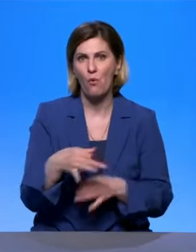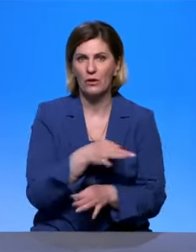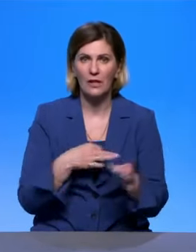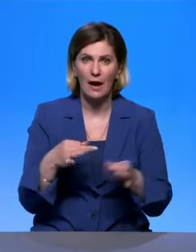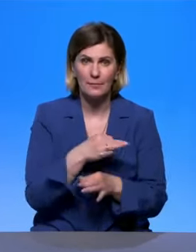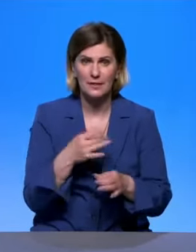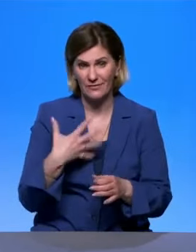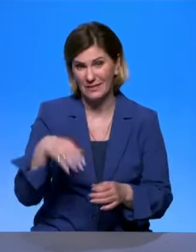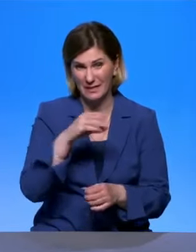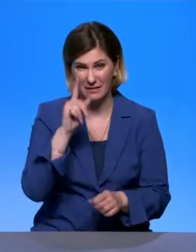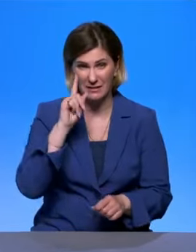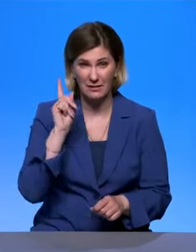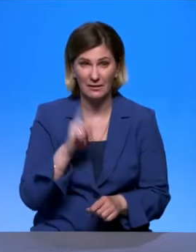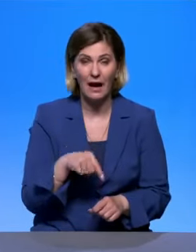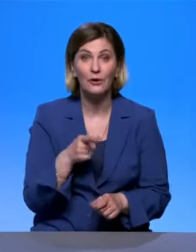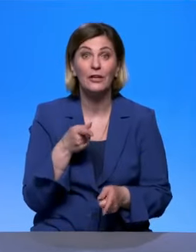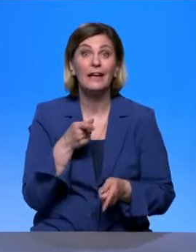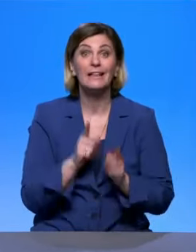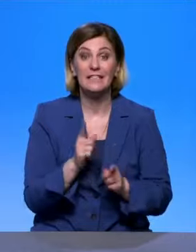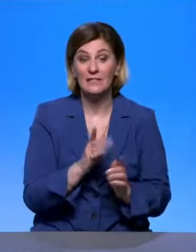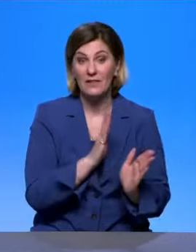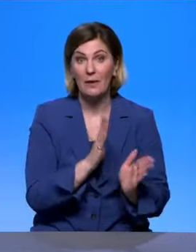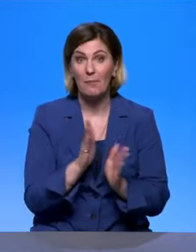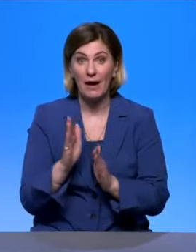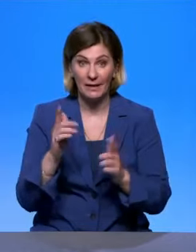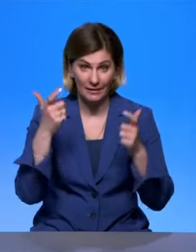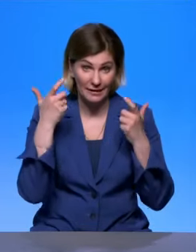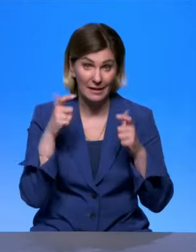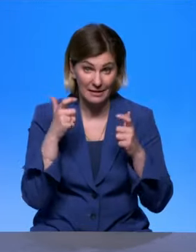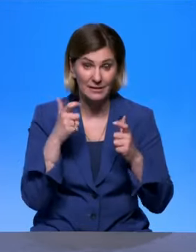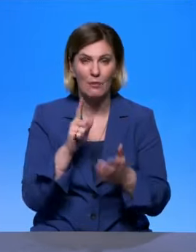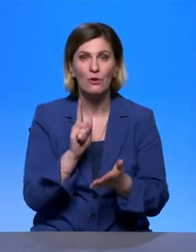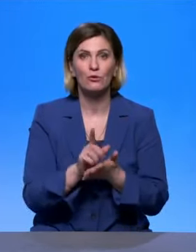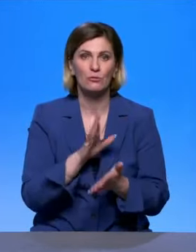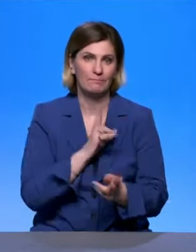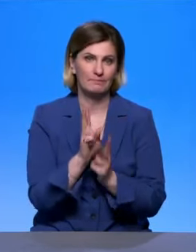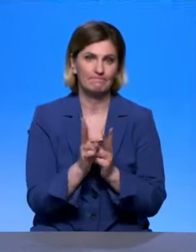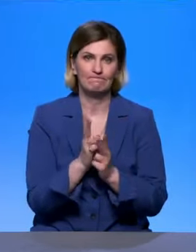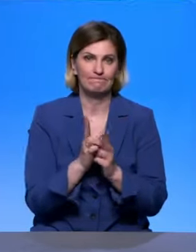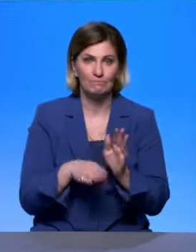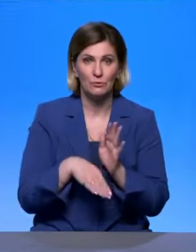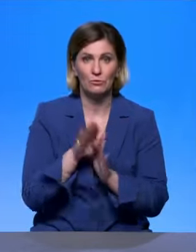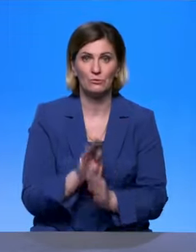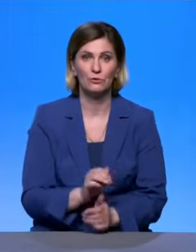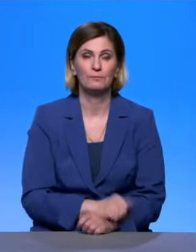хорошо знаем. Действительно, механизм ЕГЭ должен совершенствоваться.